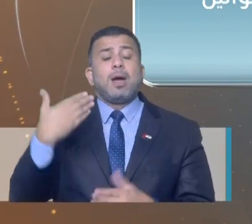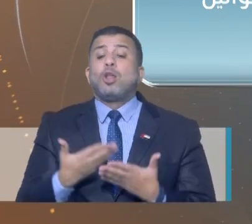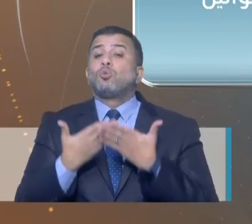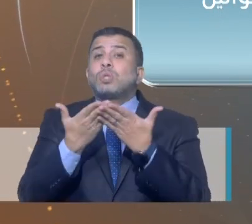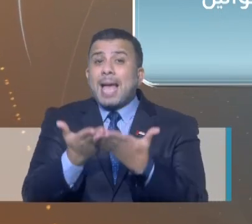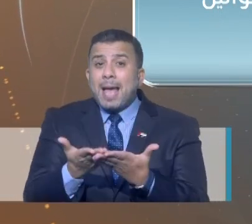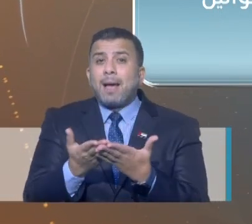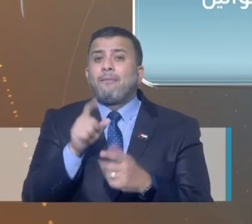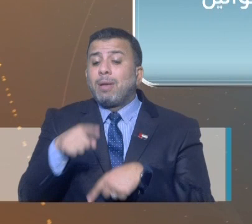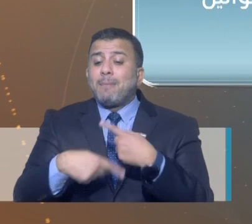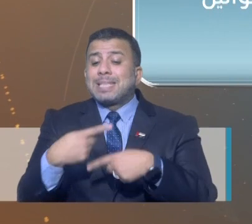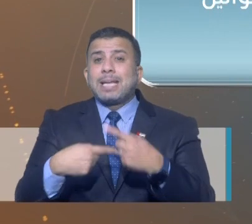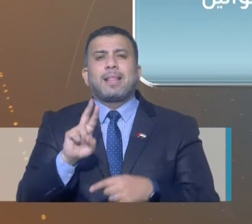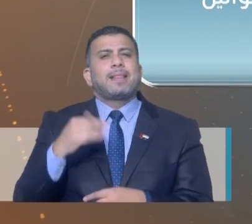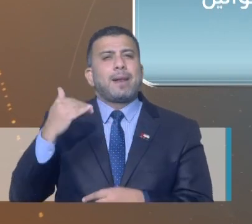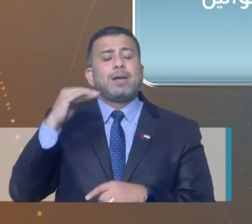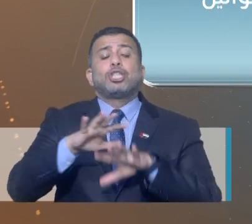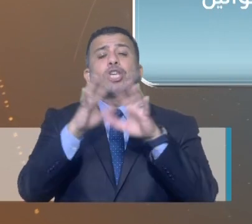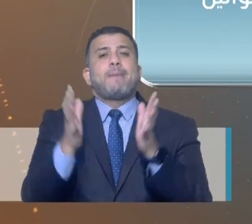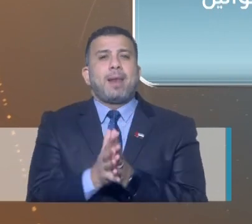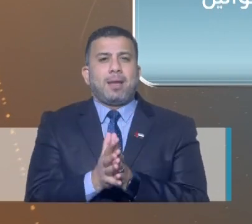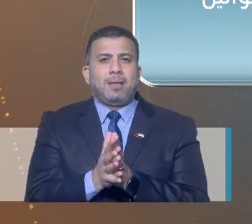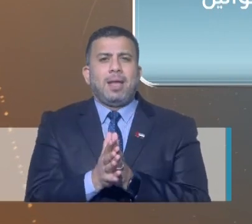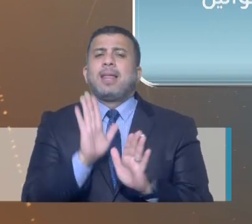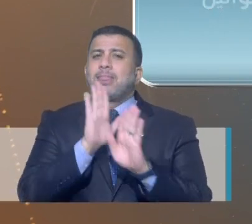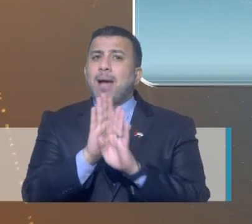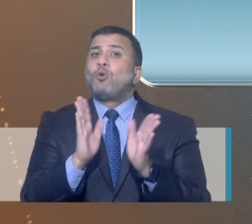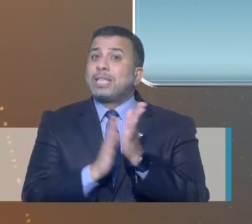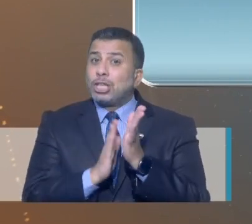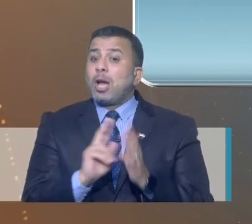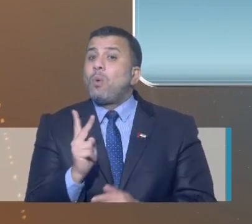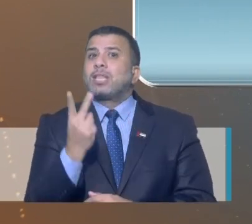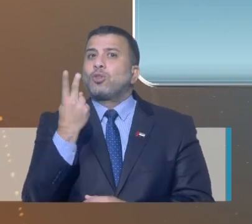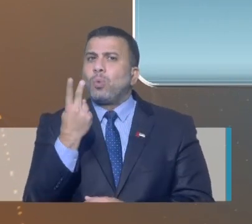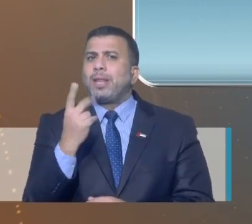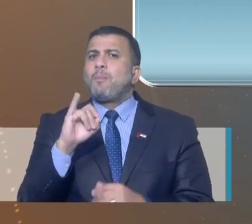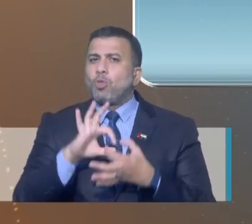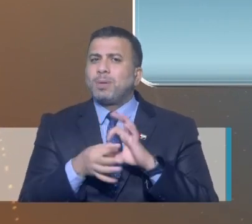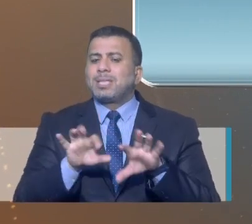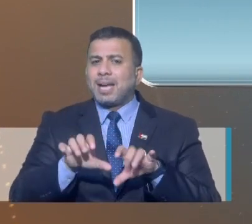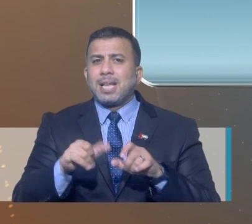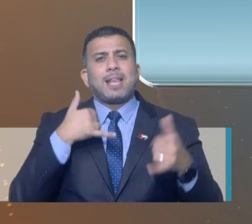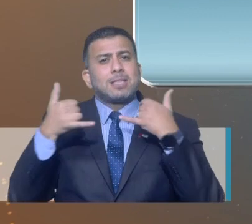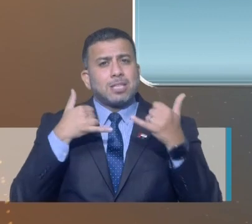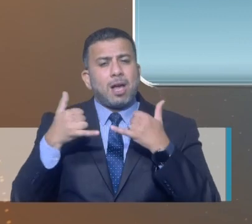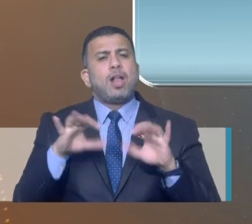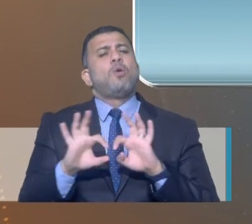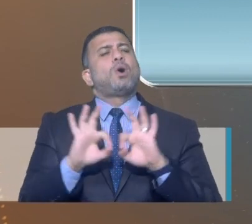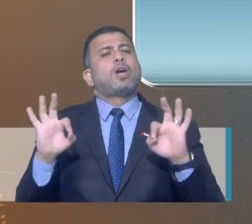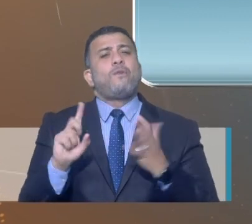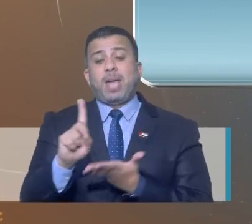المستقبل التي تسهم في مسيره التنميه الشامله دعم وتشجيع تطوير منظومه تقنيات